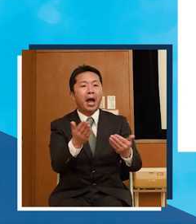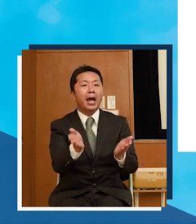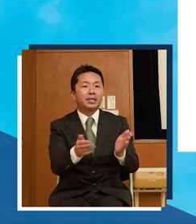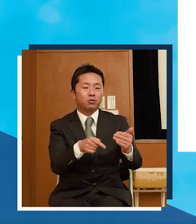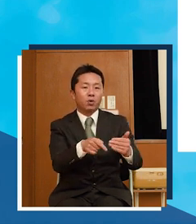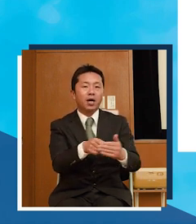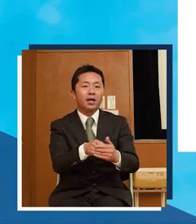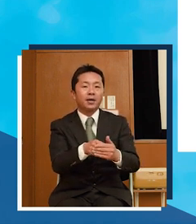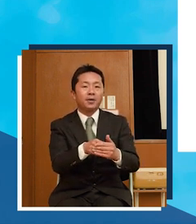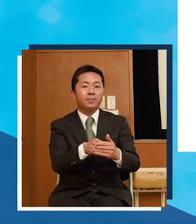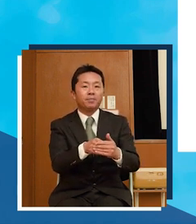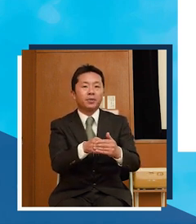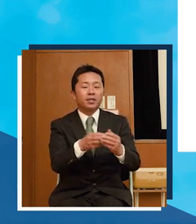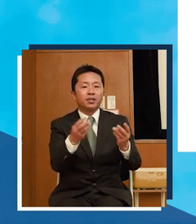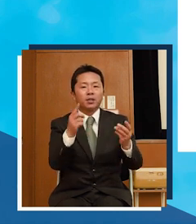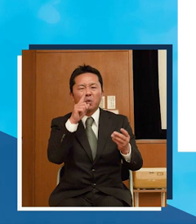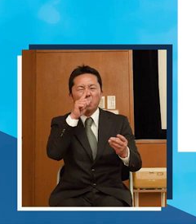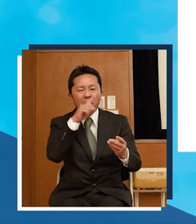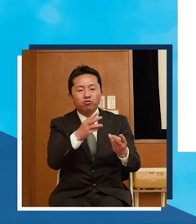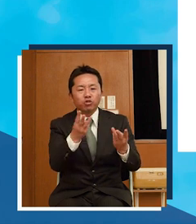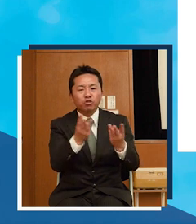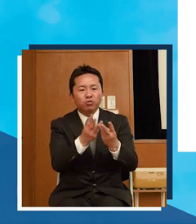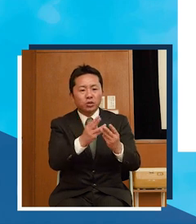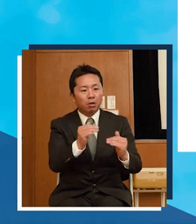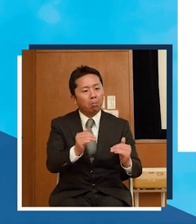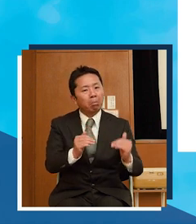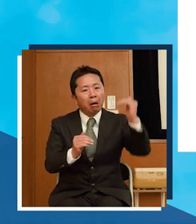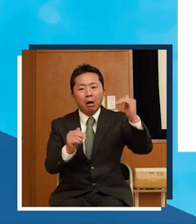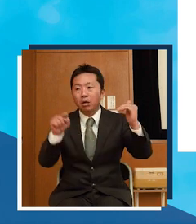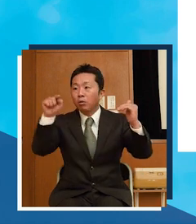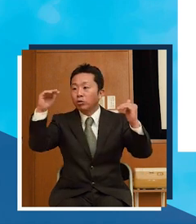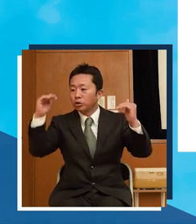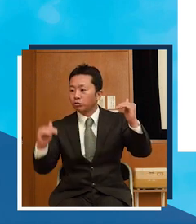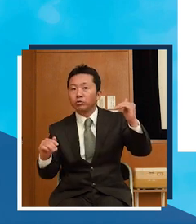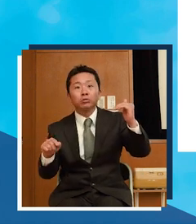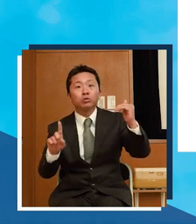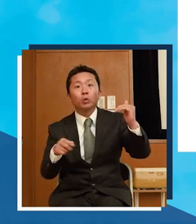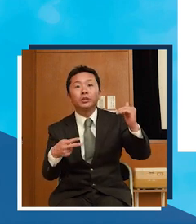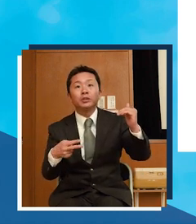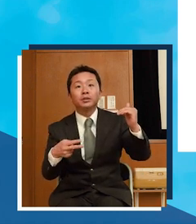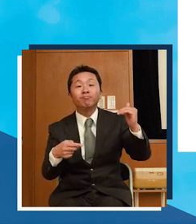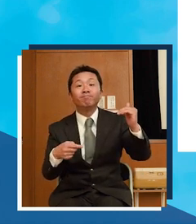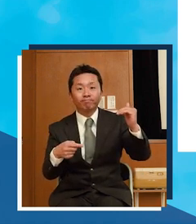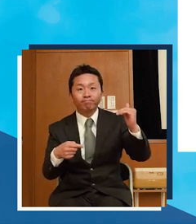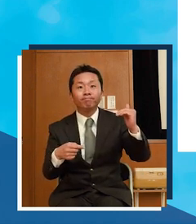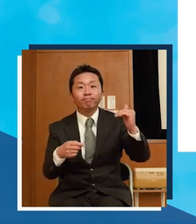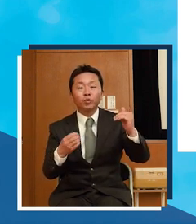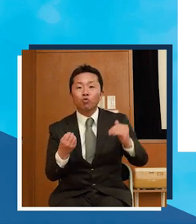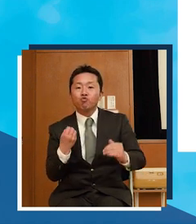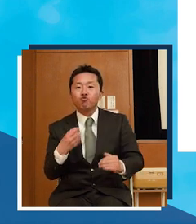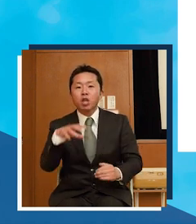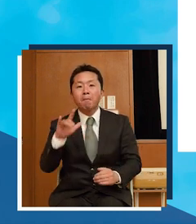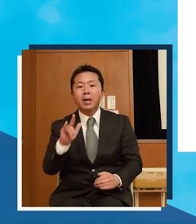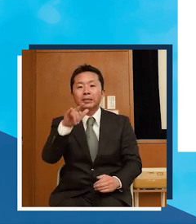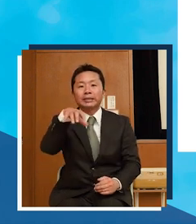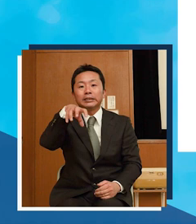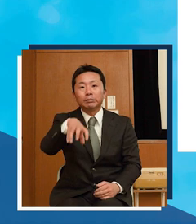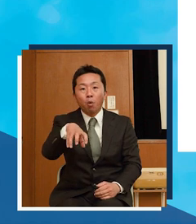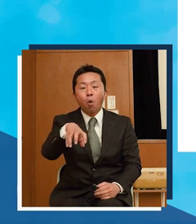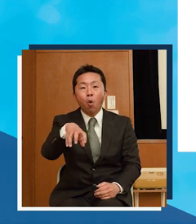はピフの値が異常に高いんですだから我々は不基地も